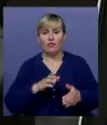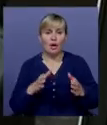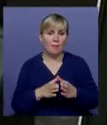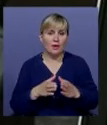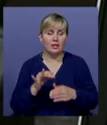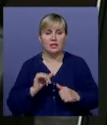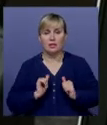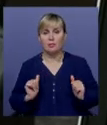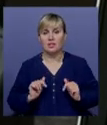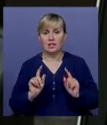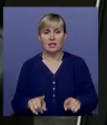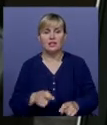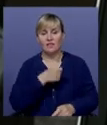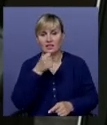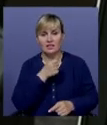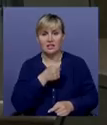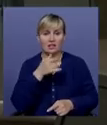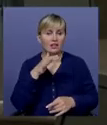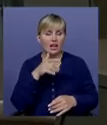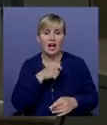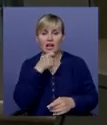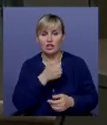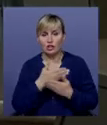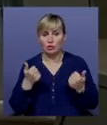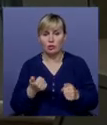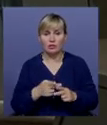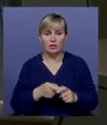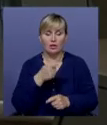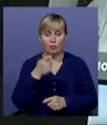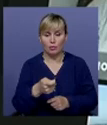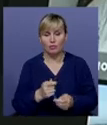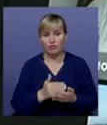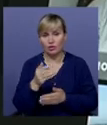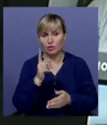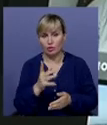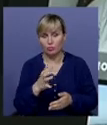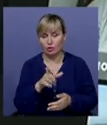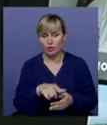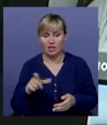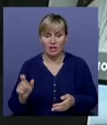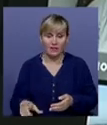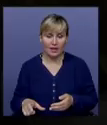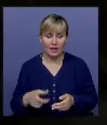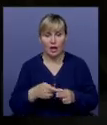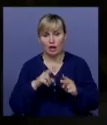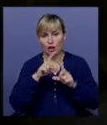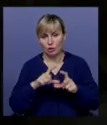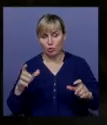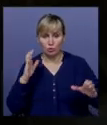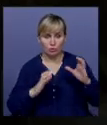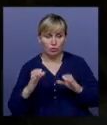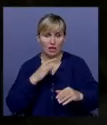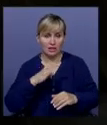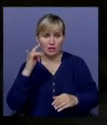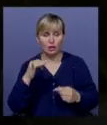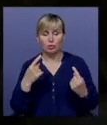так и самостоятельно. Возрастных ограничений нет. В этот раз заявку на участие подали свыше 1500 человек. Это школьники и студенты из